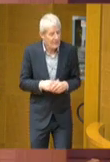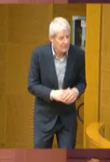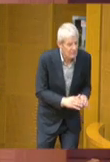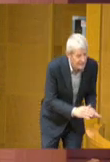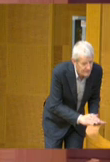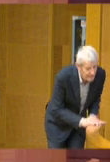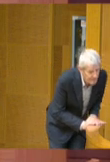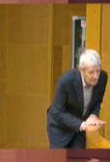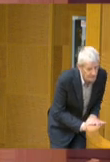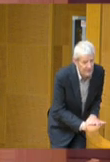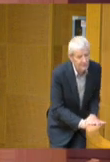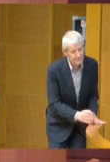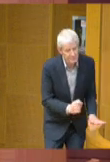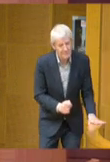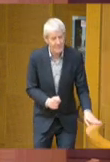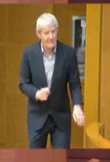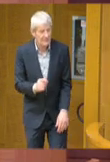La parola ora...